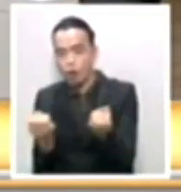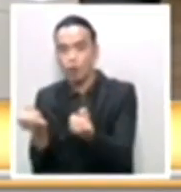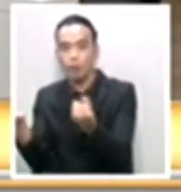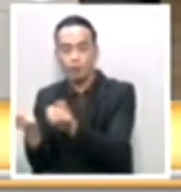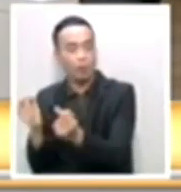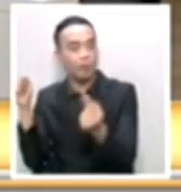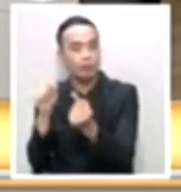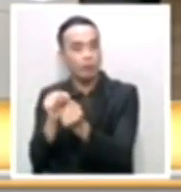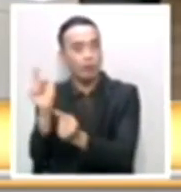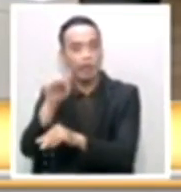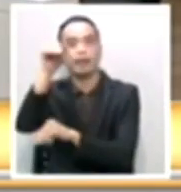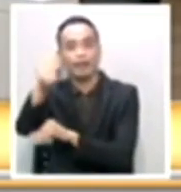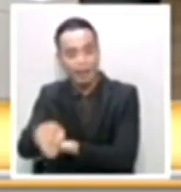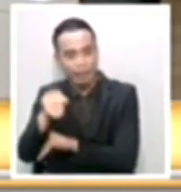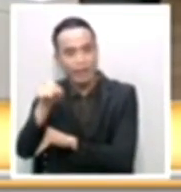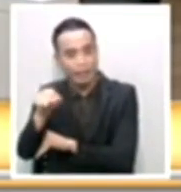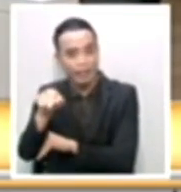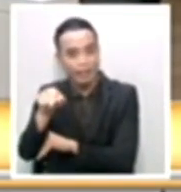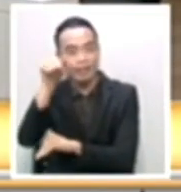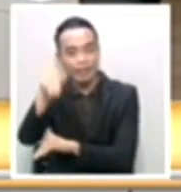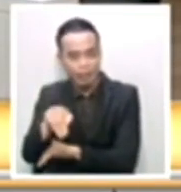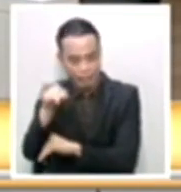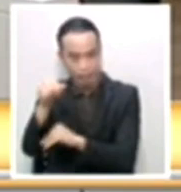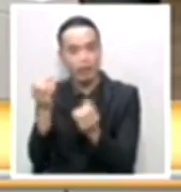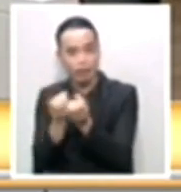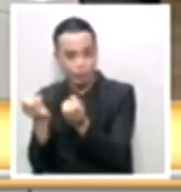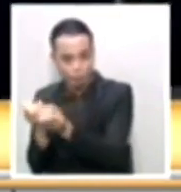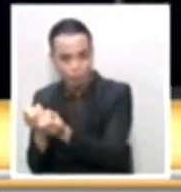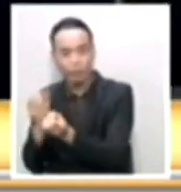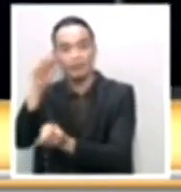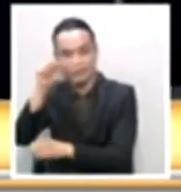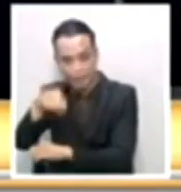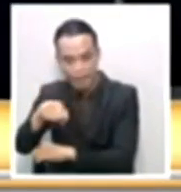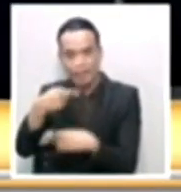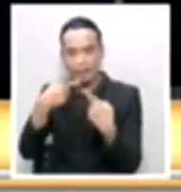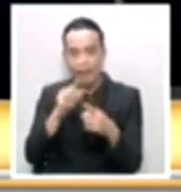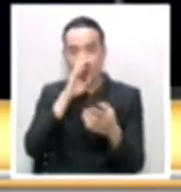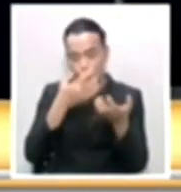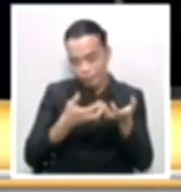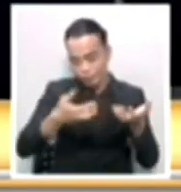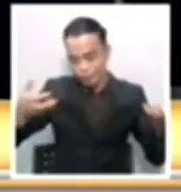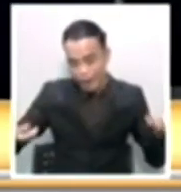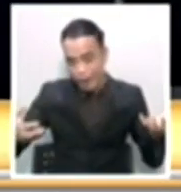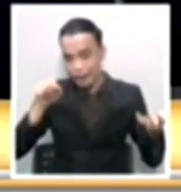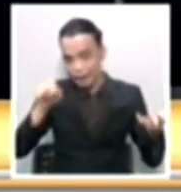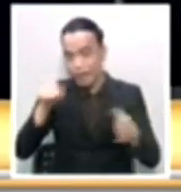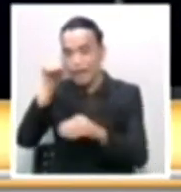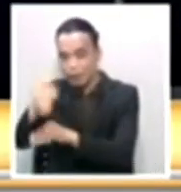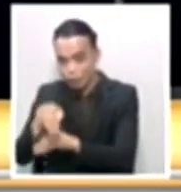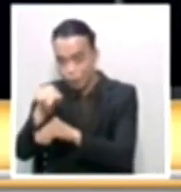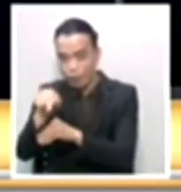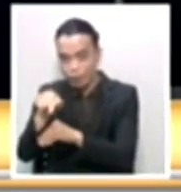วนของเกษตรแต่พื้นที่ดังกล่าวนั้นก็อยากจะเรียนว่าถ้าเราแยกทั้งหมดเนี่ยพื้นที่เกษตรได้รับผลกระทบประมา